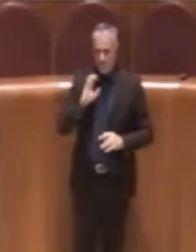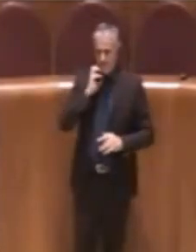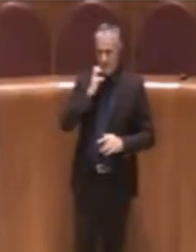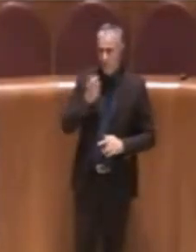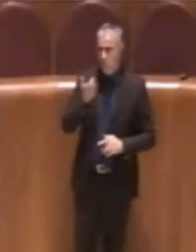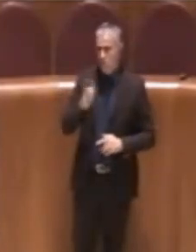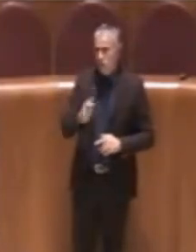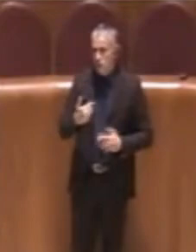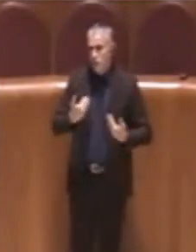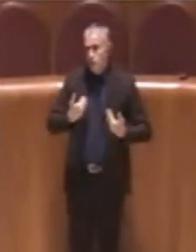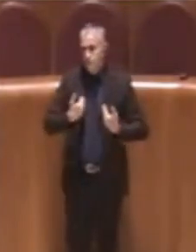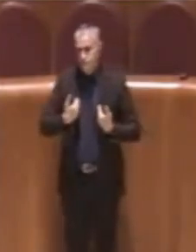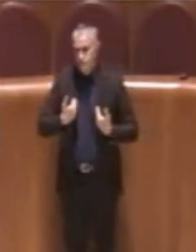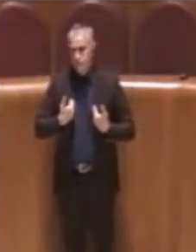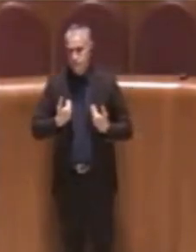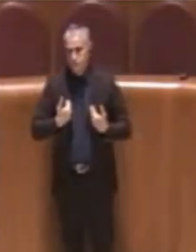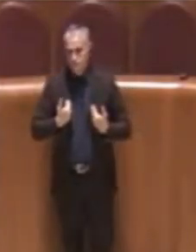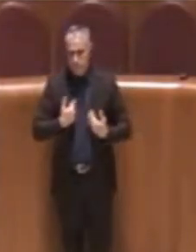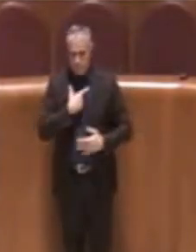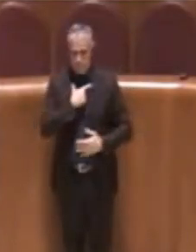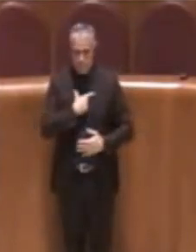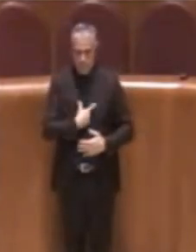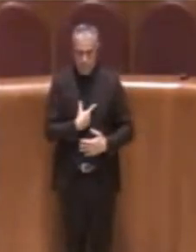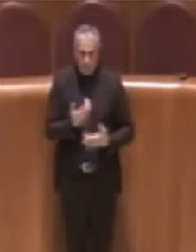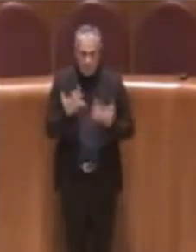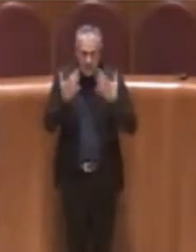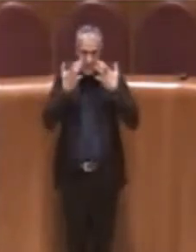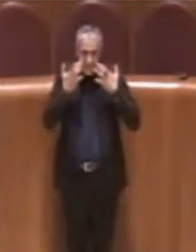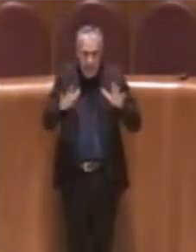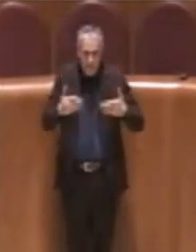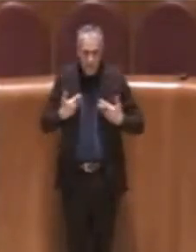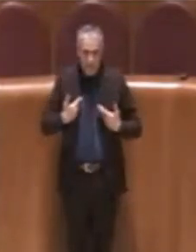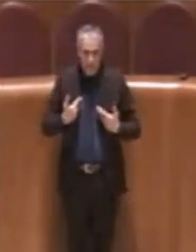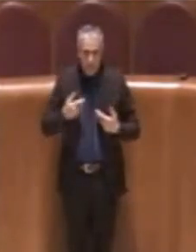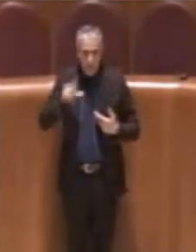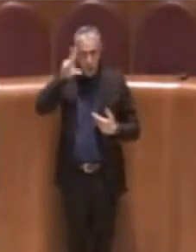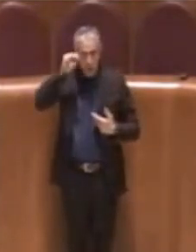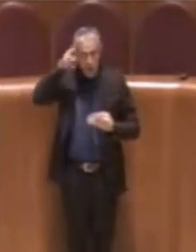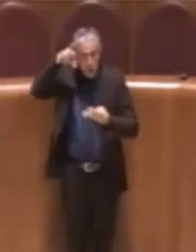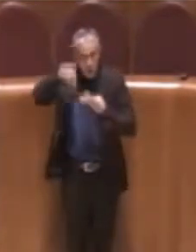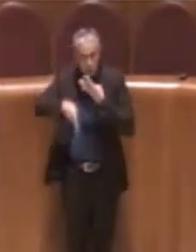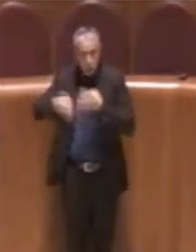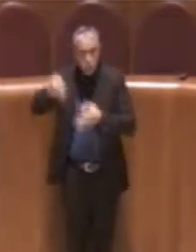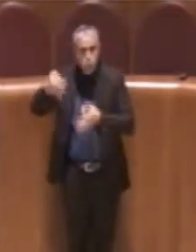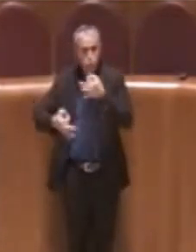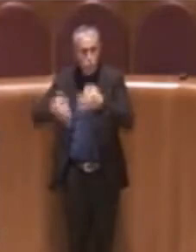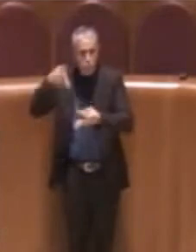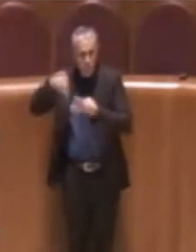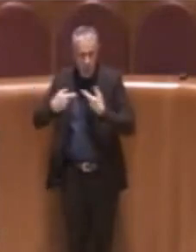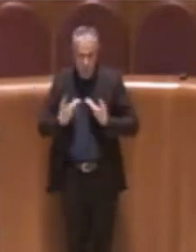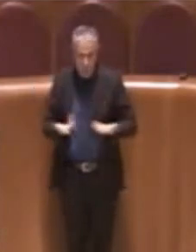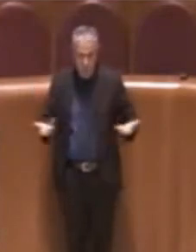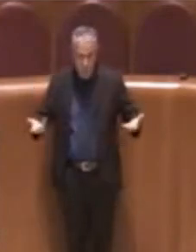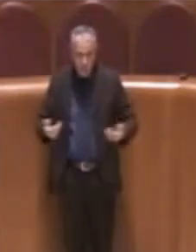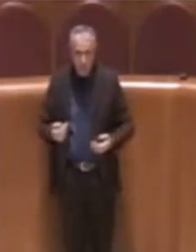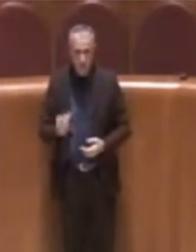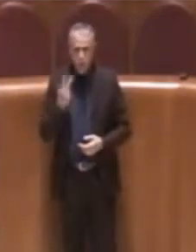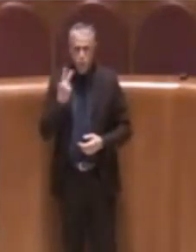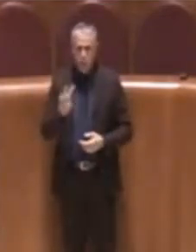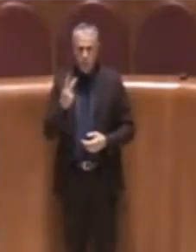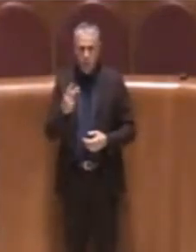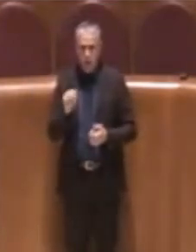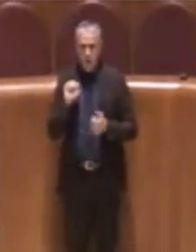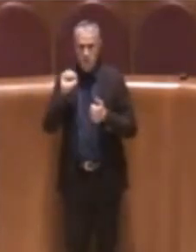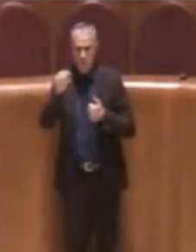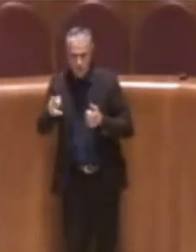io modesto cittadino che non ha conoscenze giuridiche, un doppio avvio dell'iter indicato